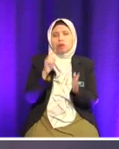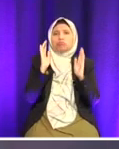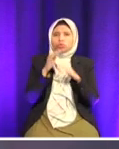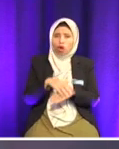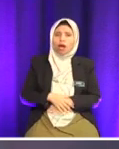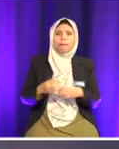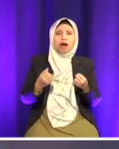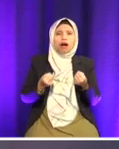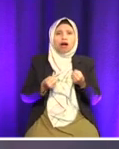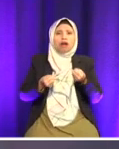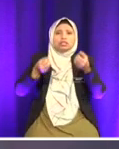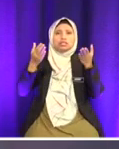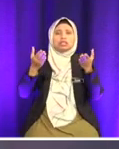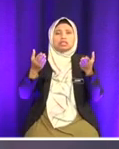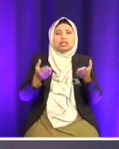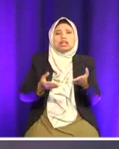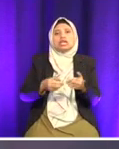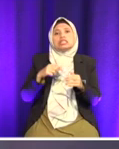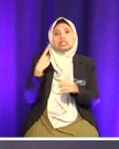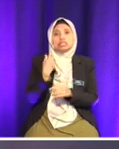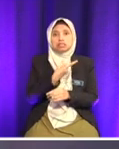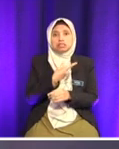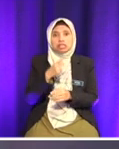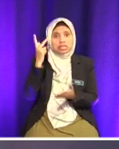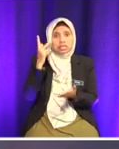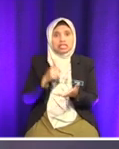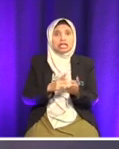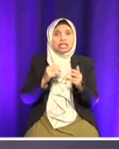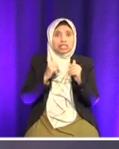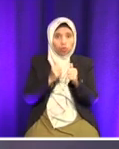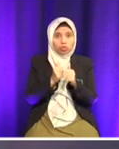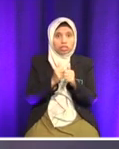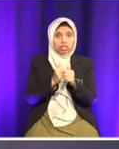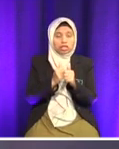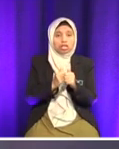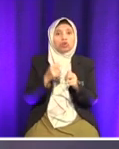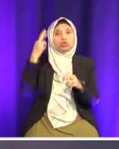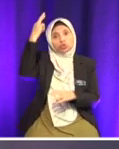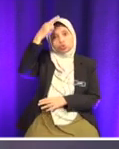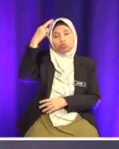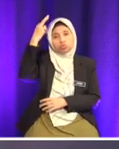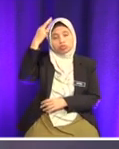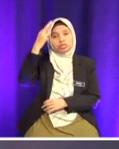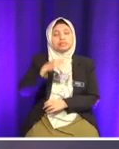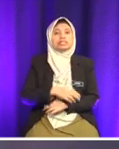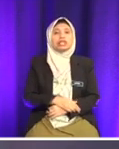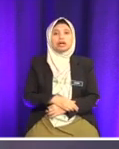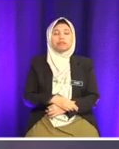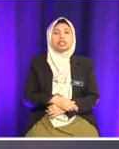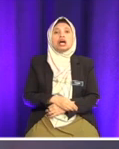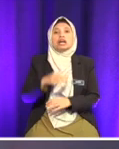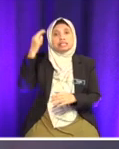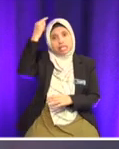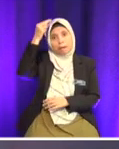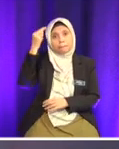Shallallahu Alaihi Wasallam kita kena ikut Sunnah ikut apa yang diajarkan oleh Nabi Shallallahu Alaihi Wasallam nabi